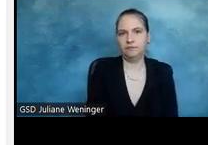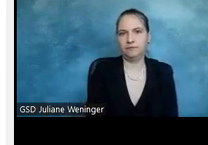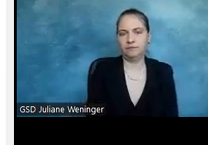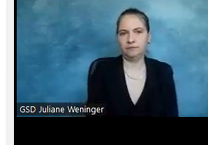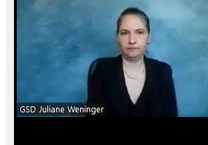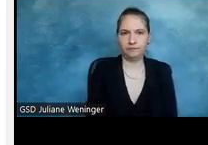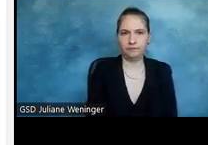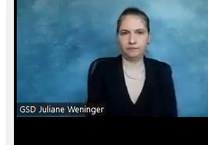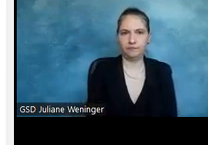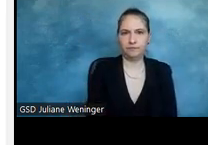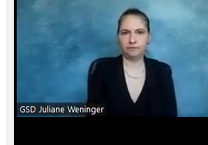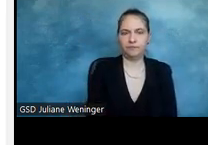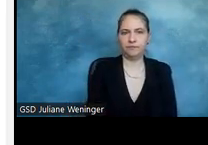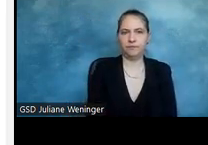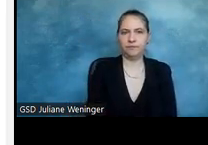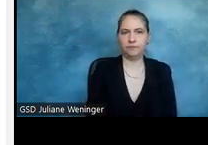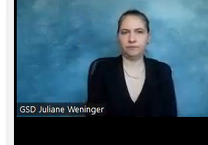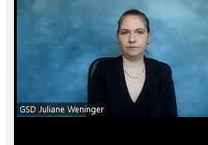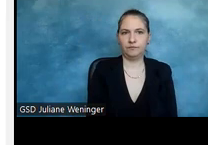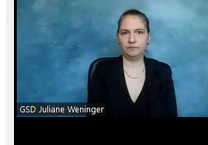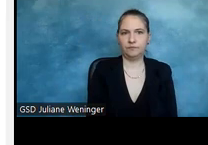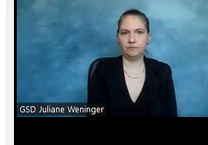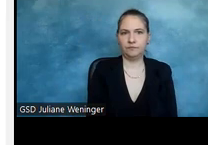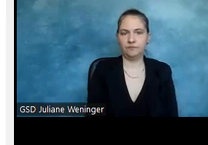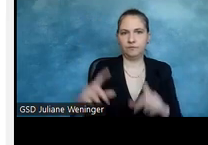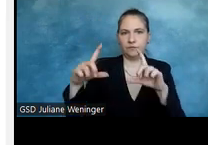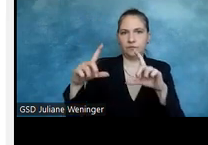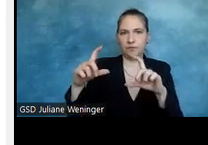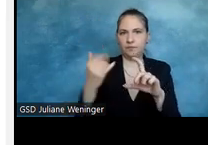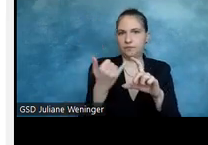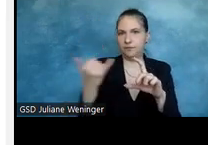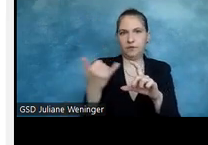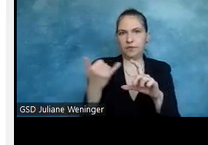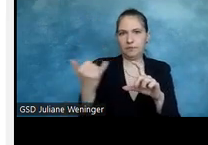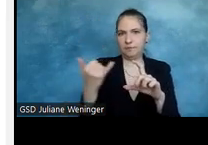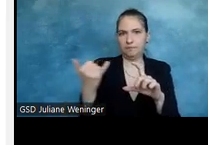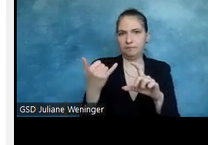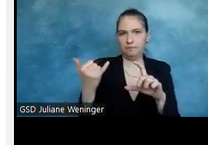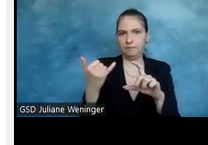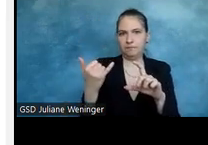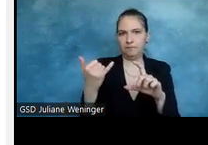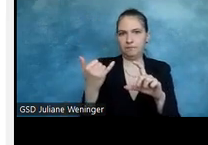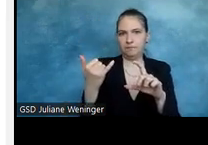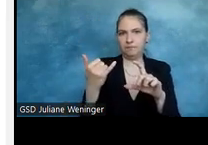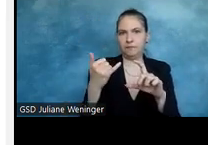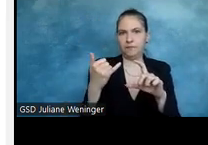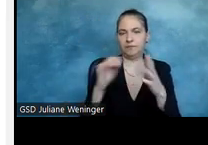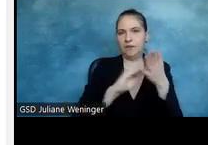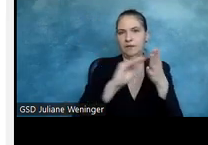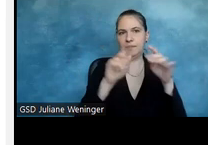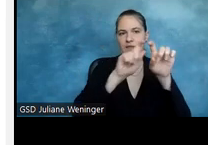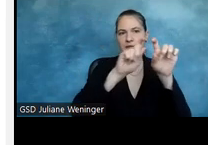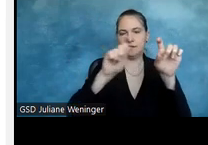Genau, starten oder verwenden tut man dann jetzt oben, also quasi neben der Adressleiste,